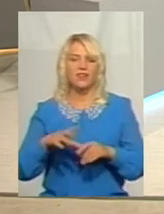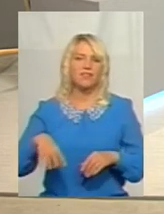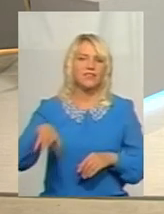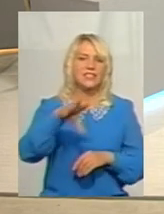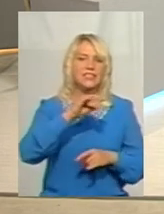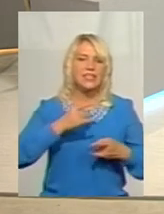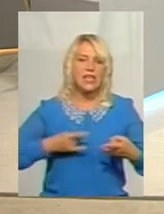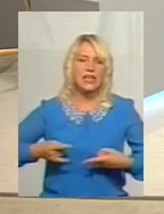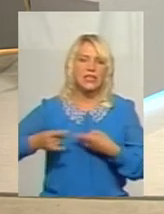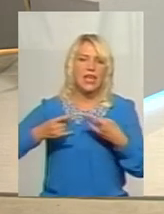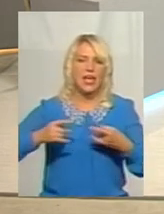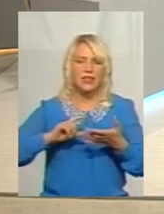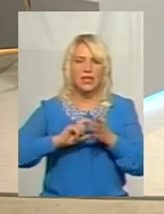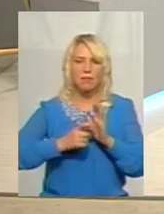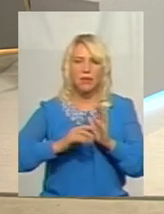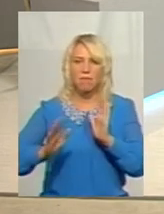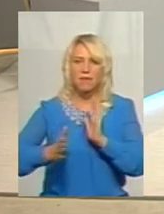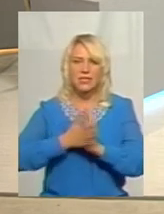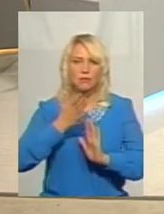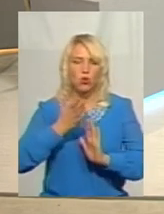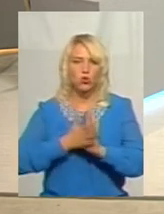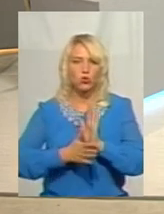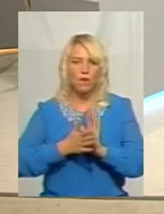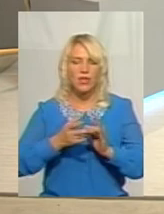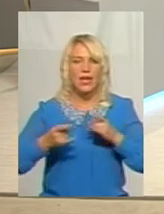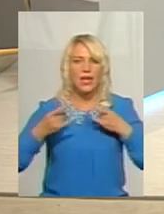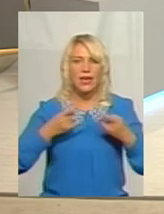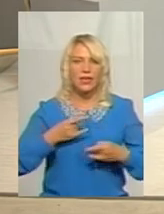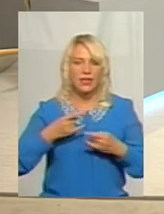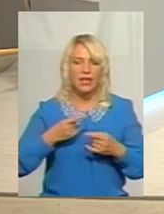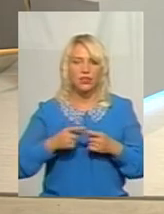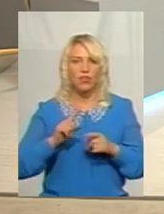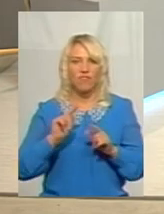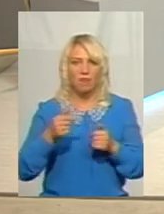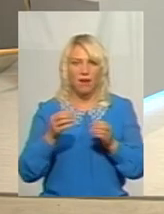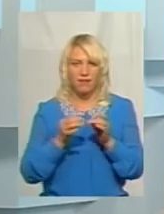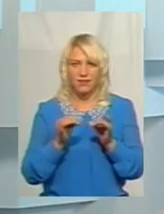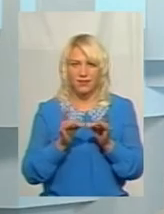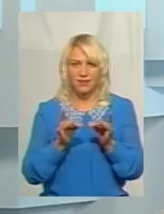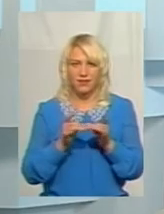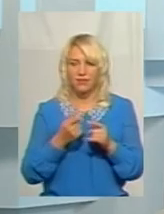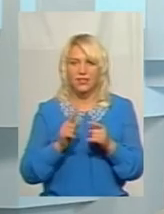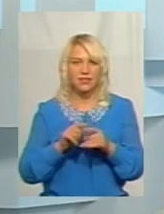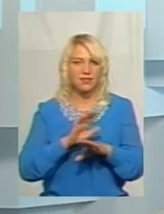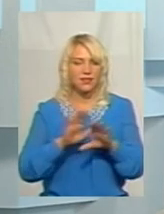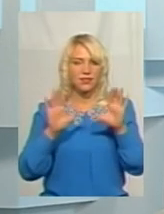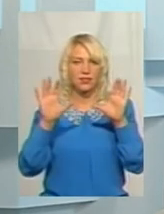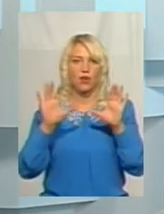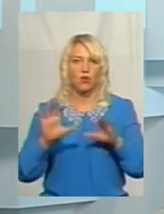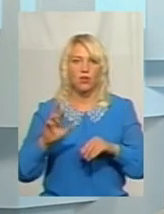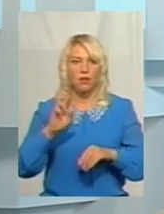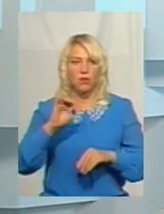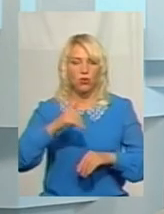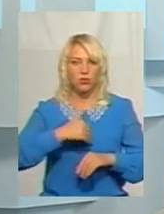поліклінік безкоштовною рентген-плівкою. Через те вимагання отих 10 гривень, вони є абсолютно неправомочними. І я хотів